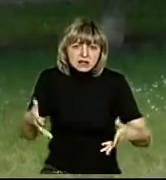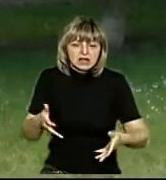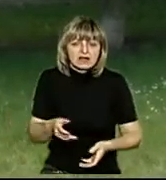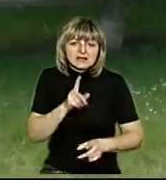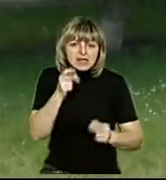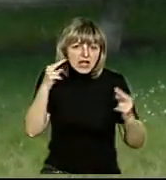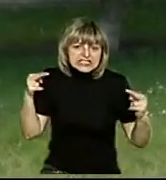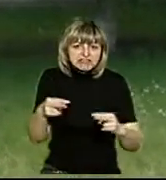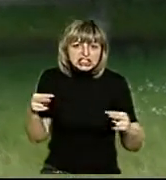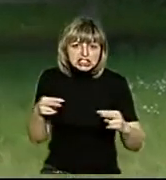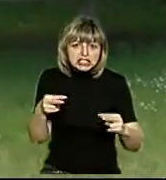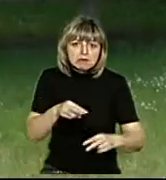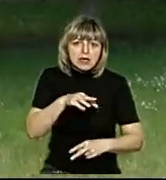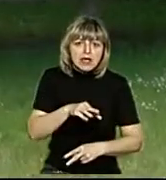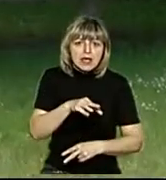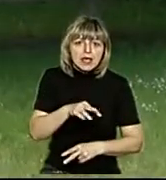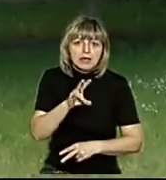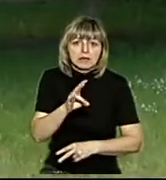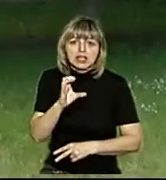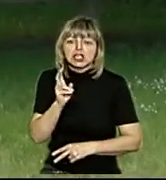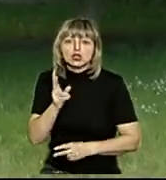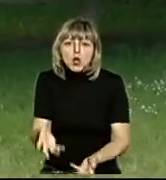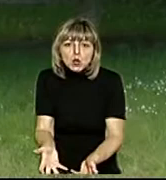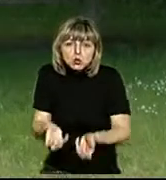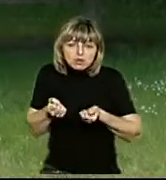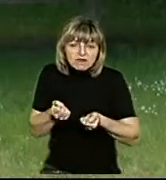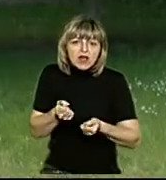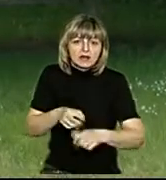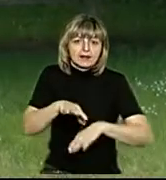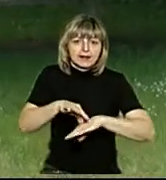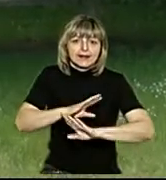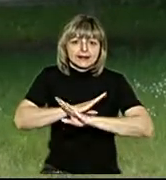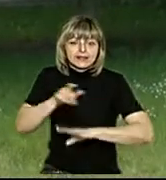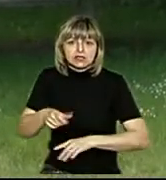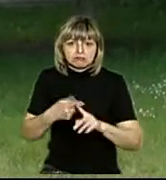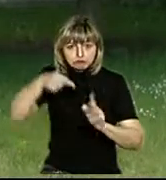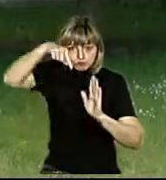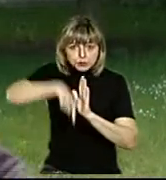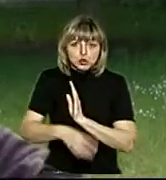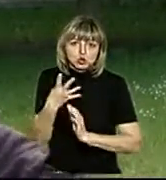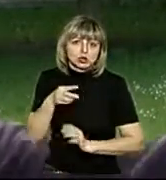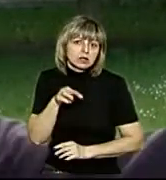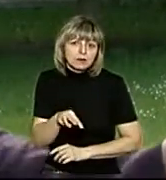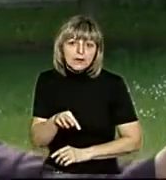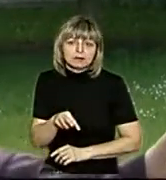свідченнями МНСівців, рятувальників, які діставали тіло, її там глибина десь 4 метри, і